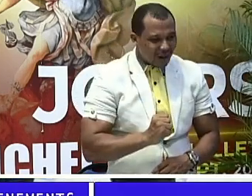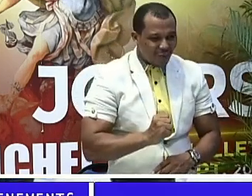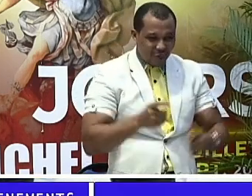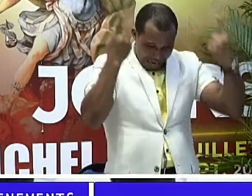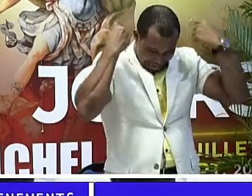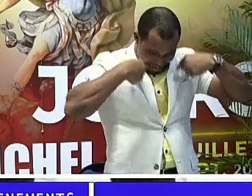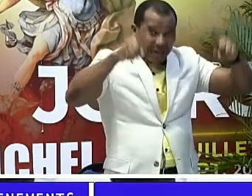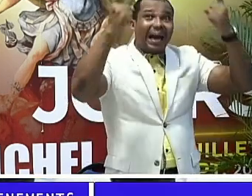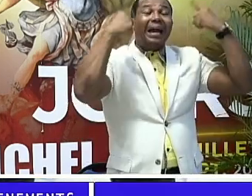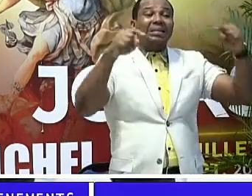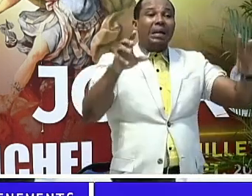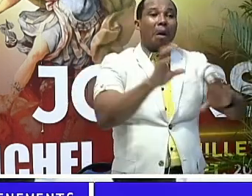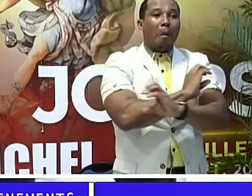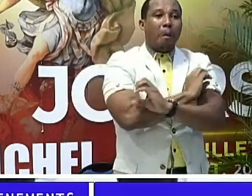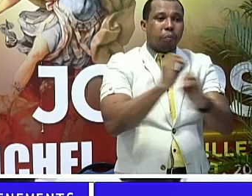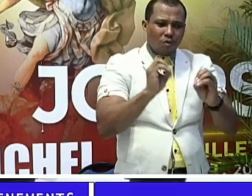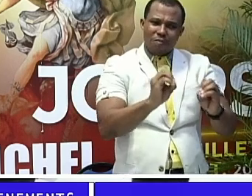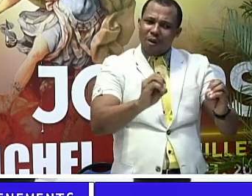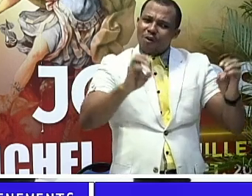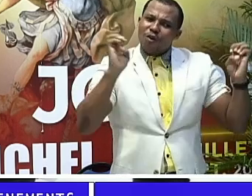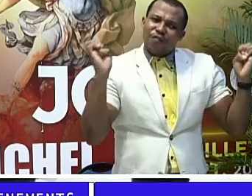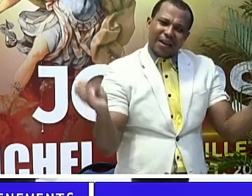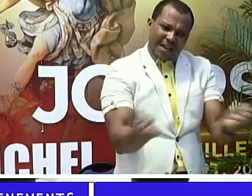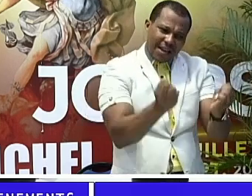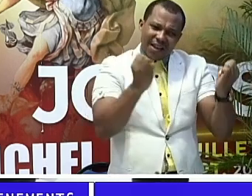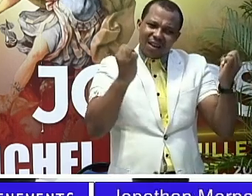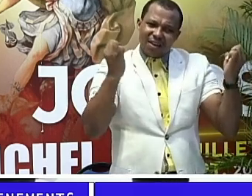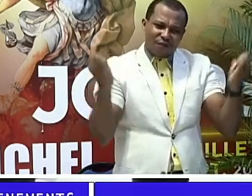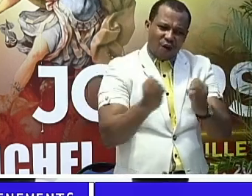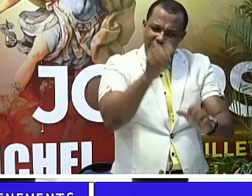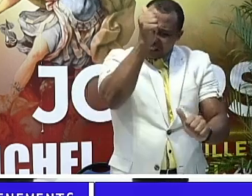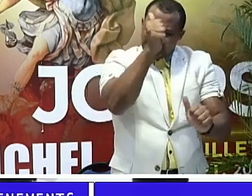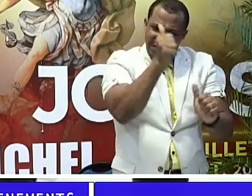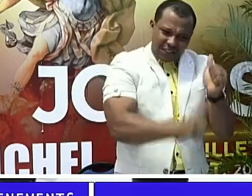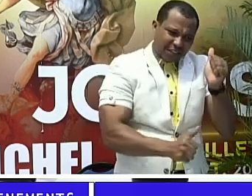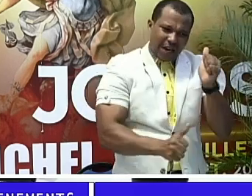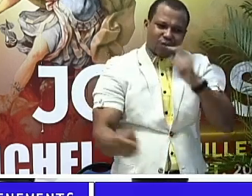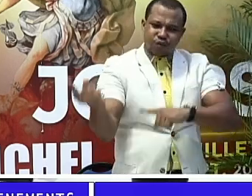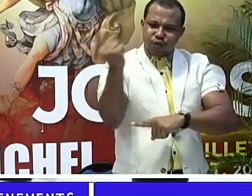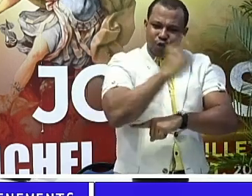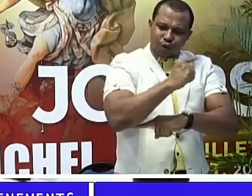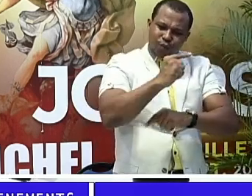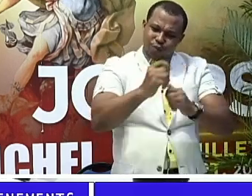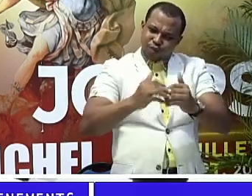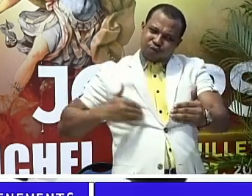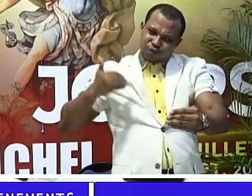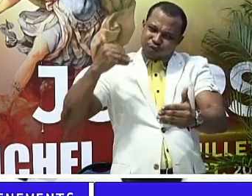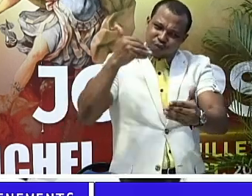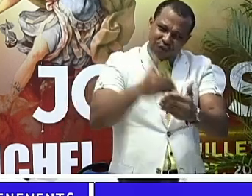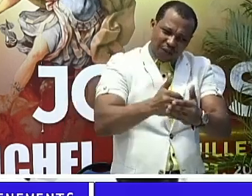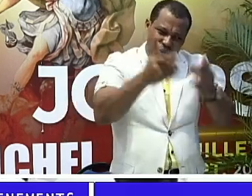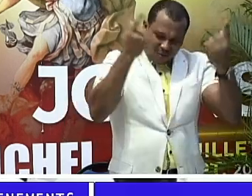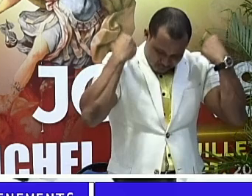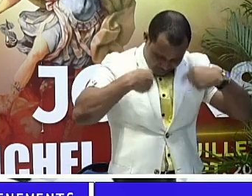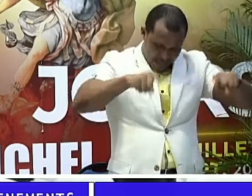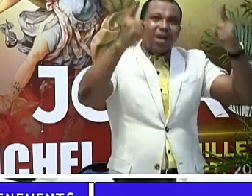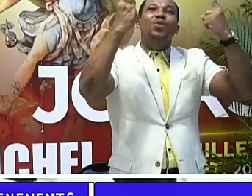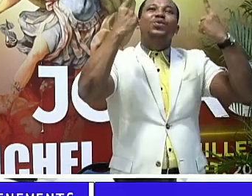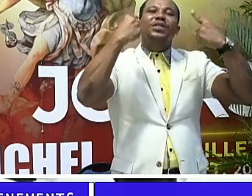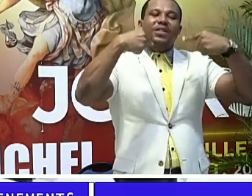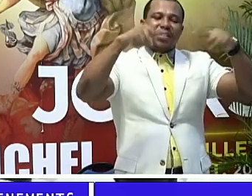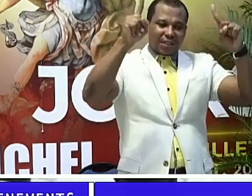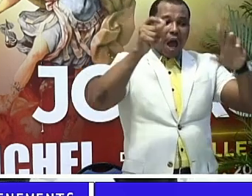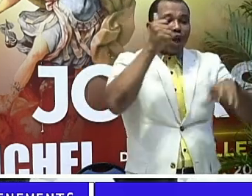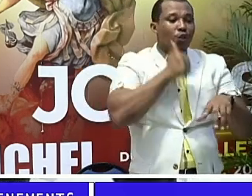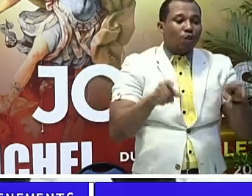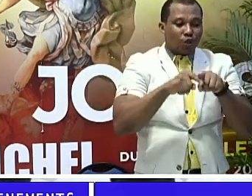Effort qui est important, c'est effort ou même ou a déployé pour arriver côté ou de rivière. D'ailleurs, frère